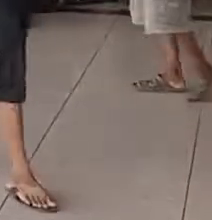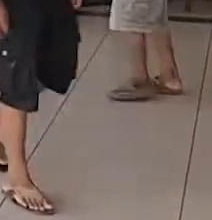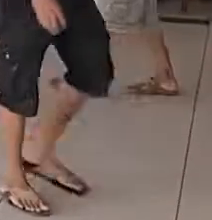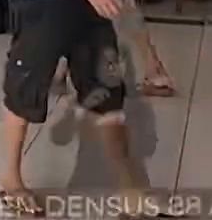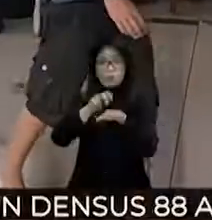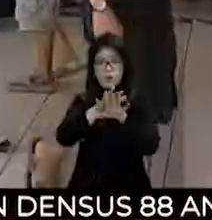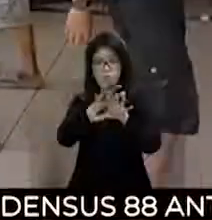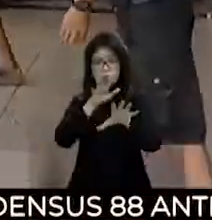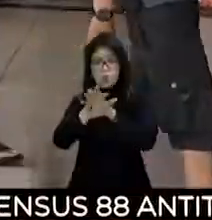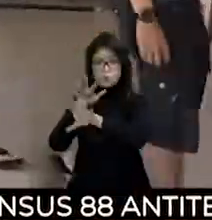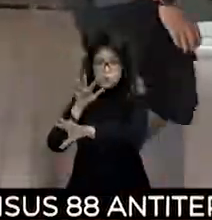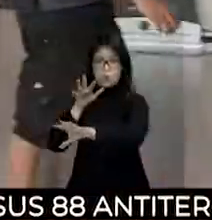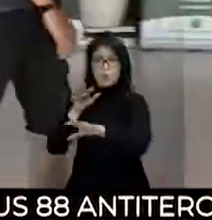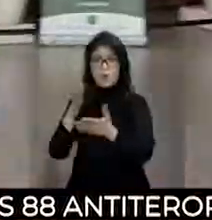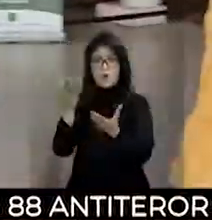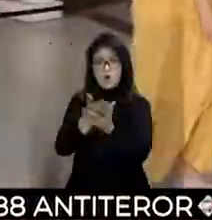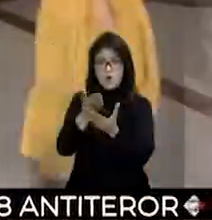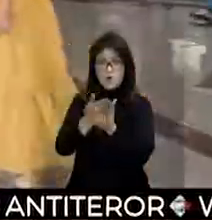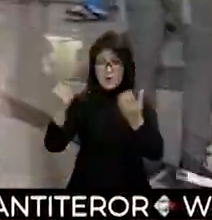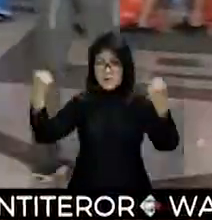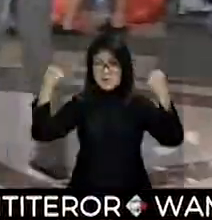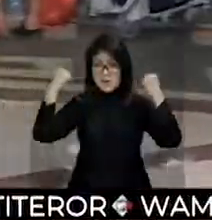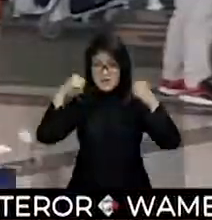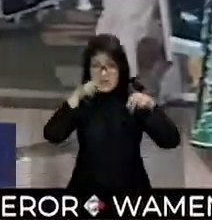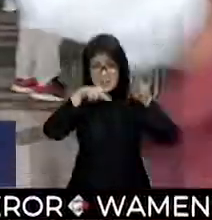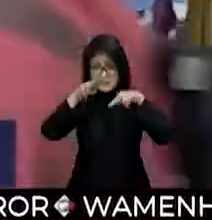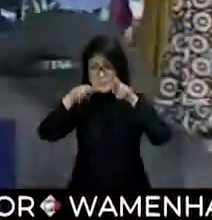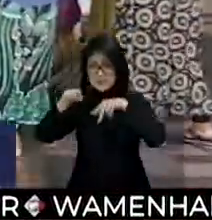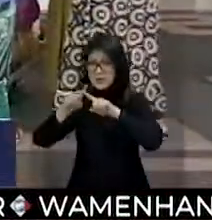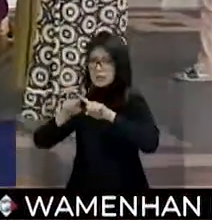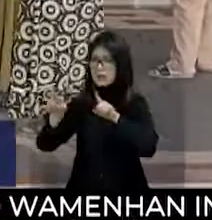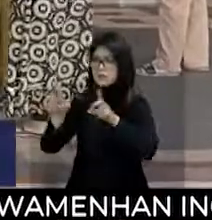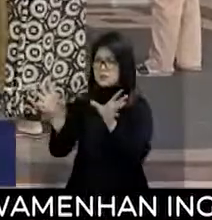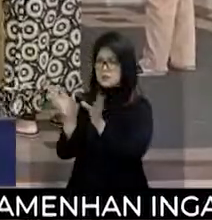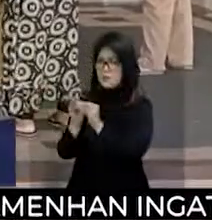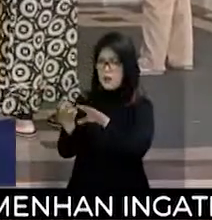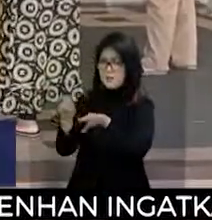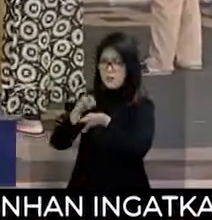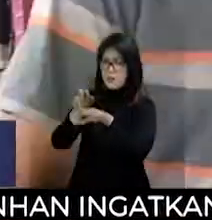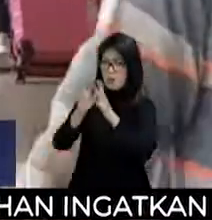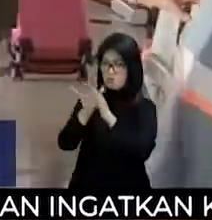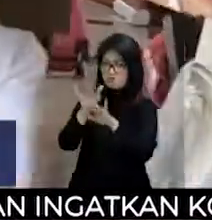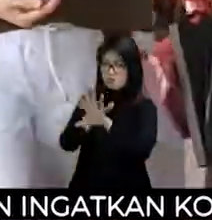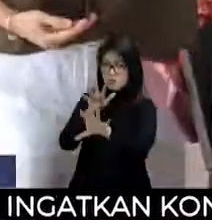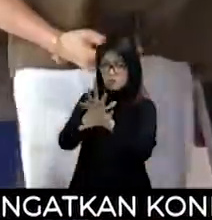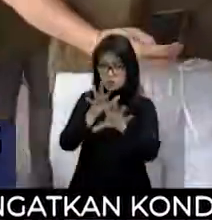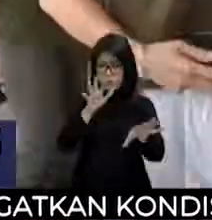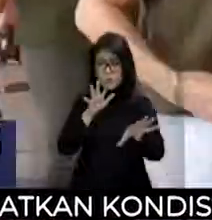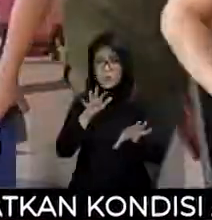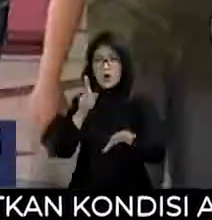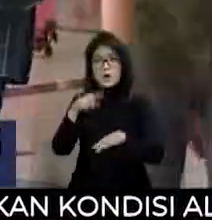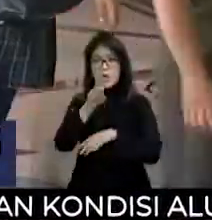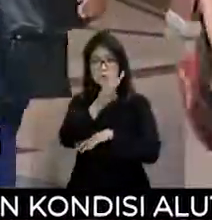memperketat pemeriksaan dokumen kesehatan, namun jumlah penumpang terus meningkat. Bandara Juanda mencatat jumlah penumpang mencapai 27.000 per